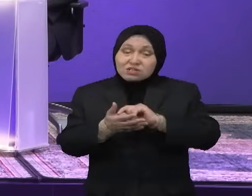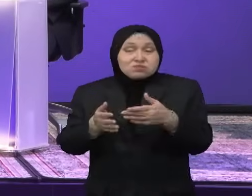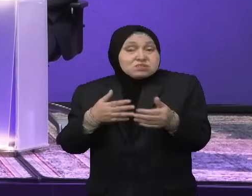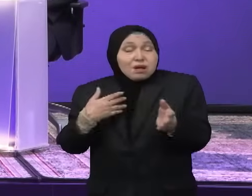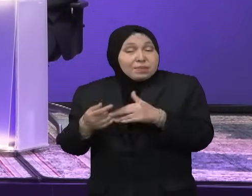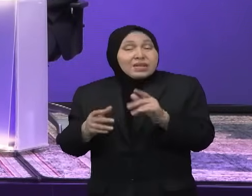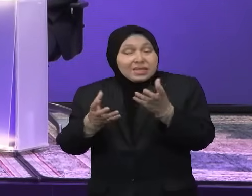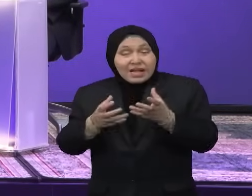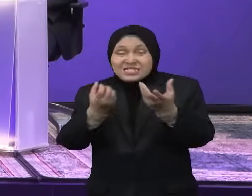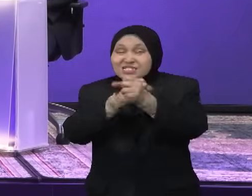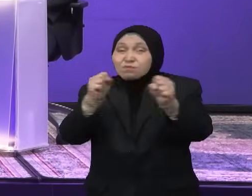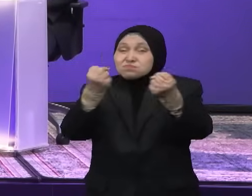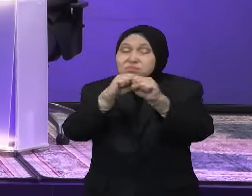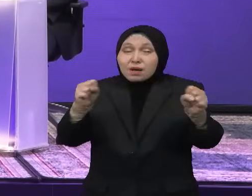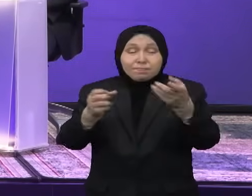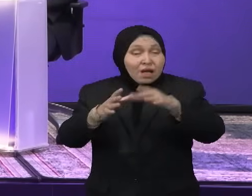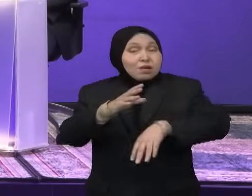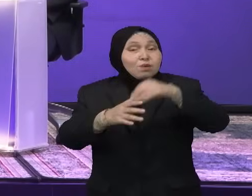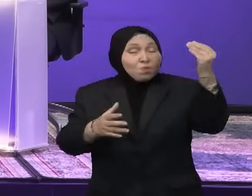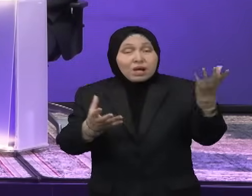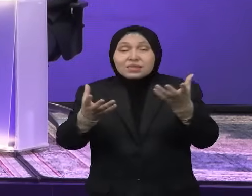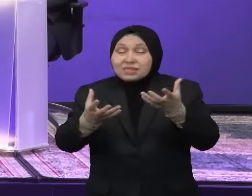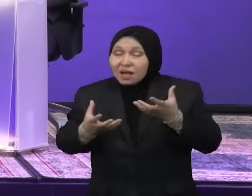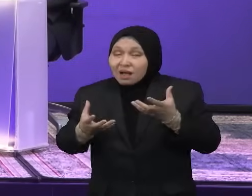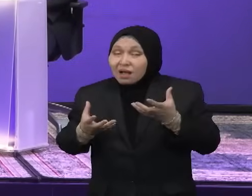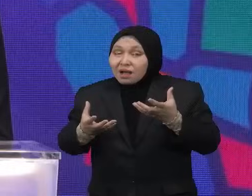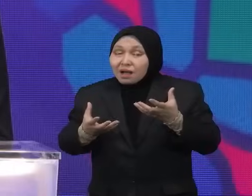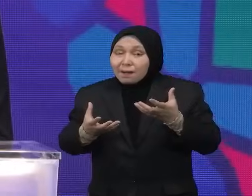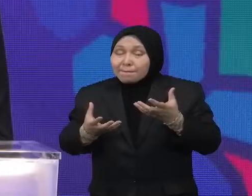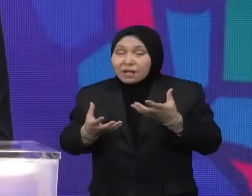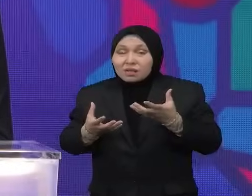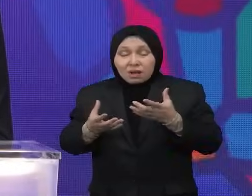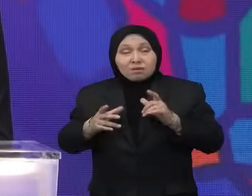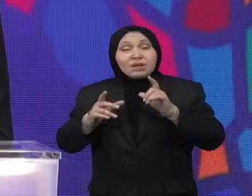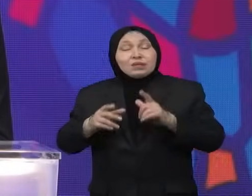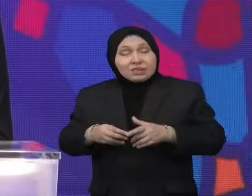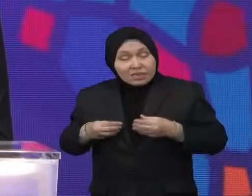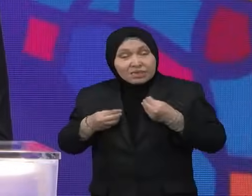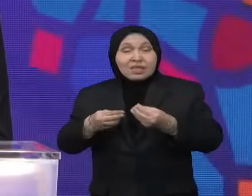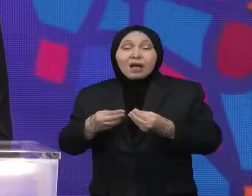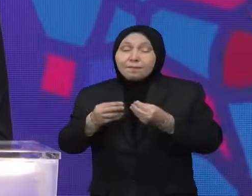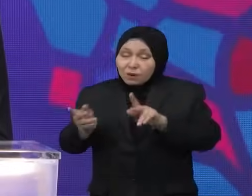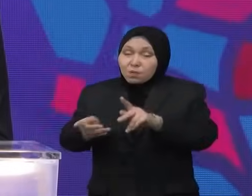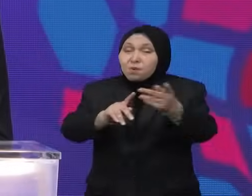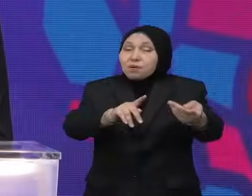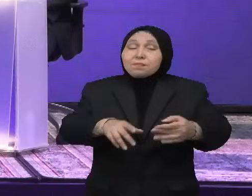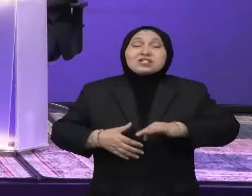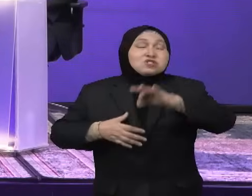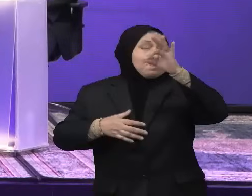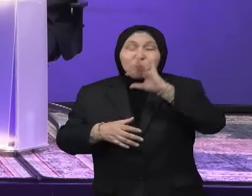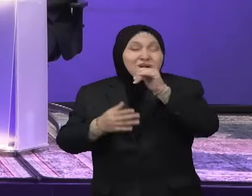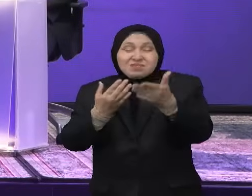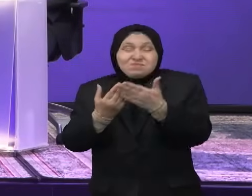nak siap siaga, nak keluar dan nak mempertaruhkan nyawa, itu bukanlah suatu perkara yang mudah.